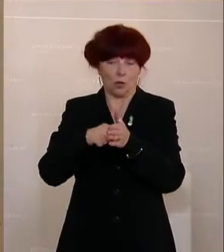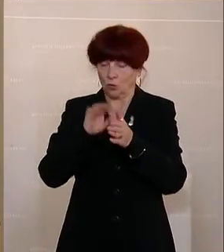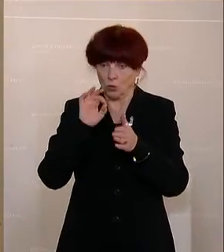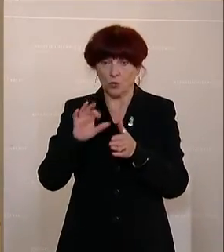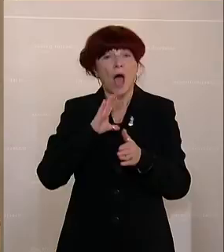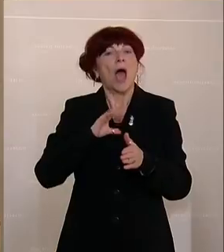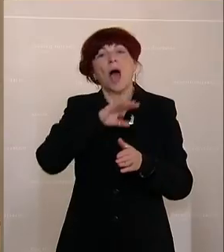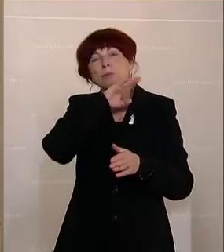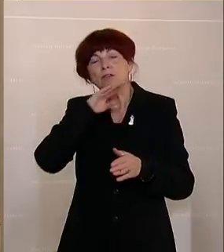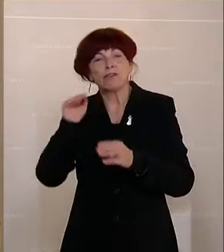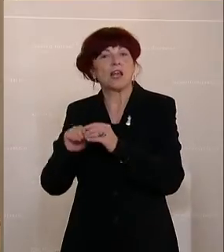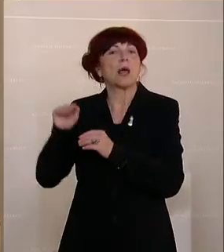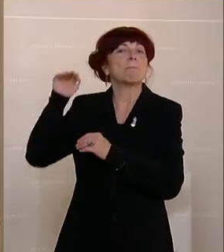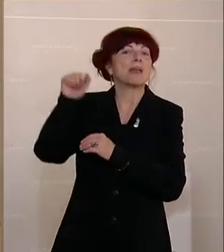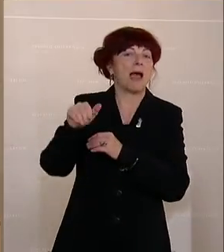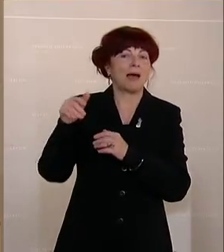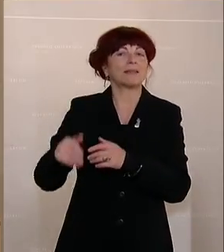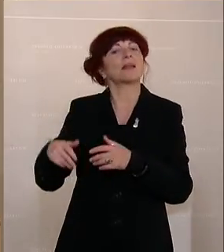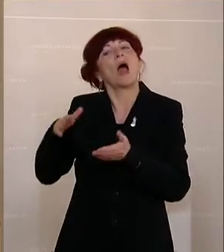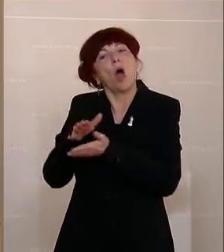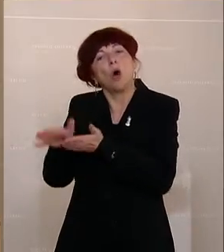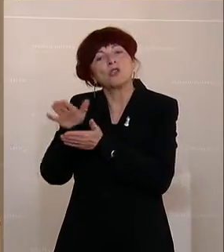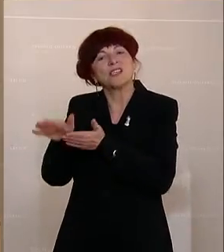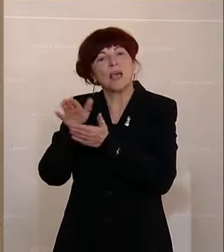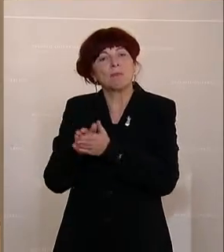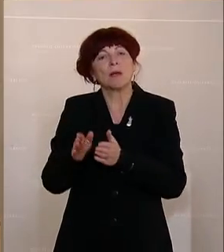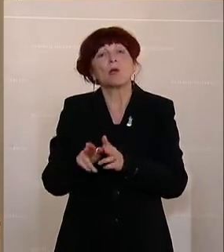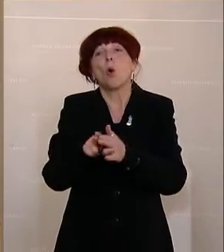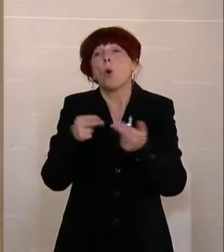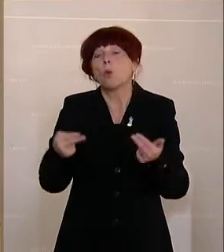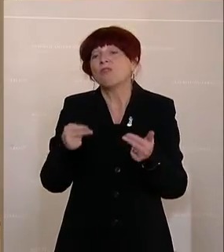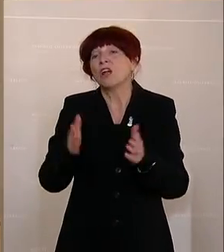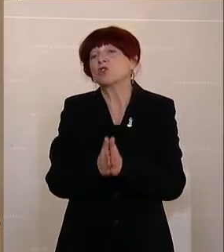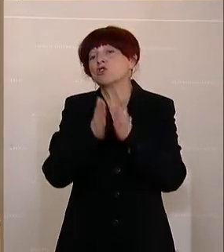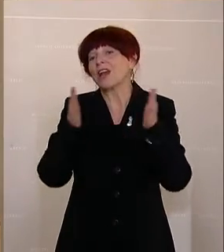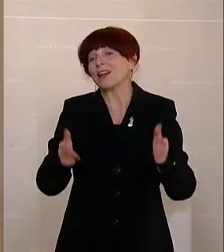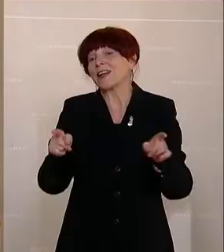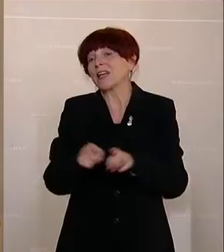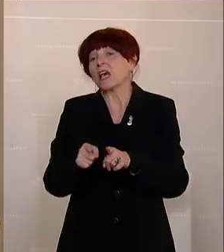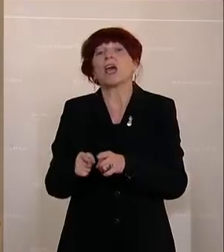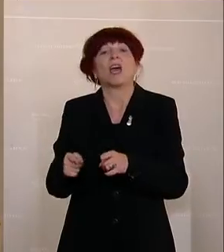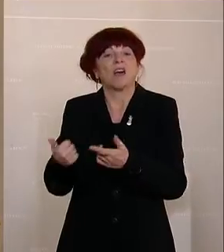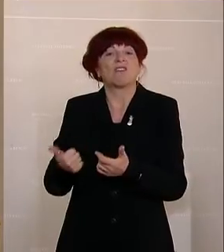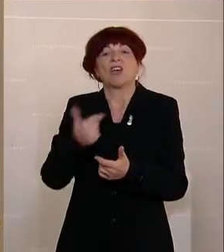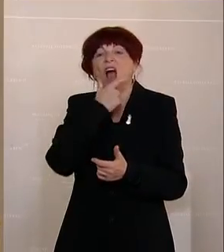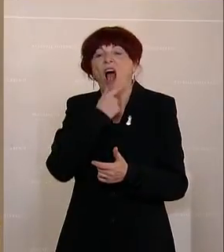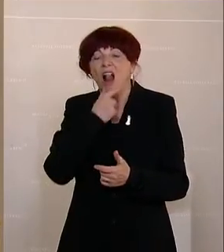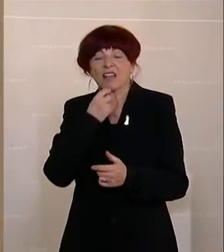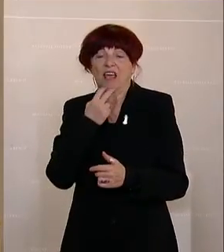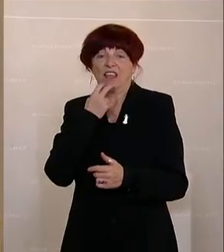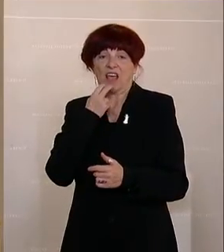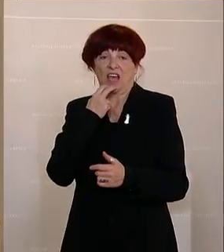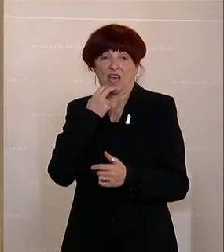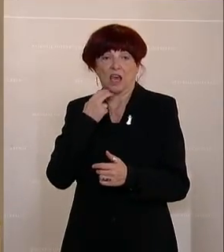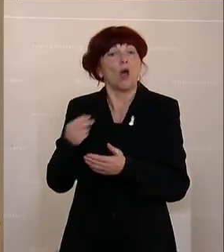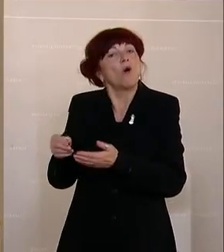für umweltschädliche Fossilförderungen ausgeben. Also eigentlich nichts anderes als Fossilsozialismus. Sprich, wir geben Milliarden an